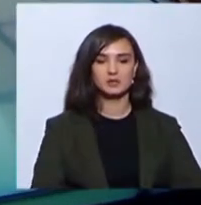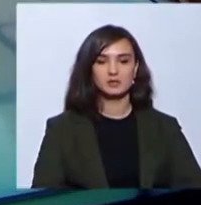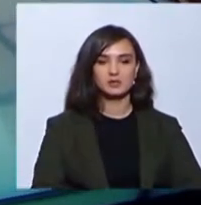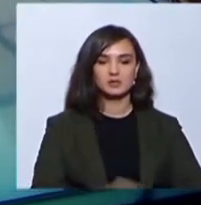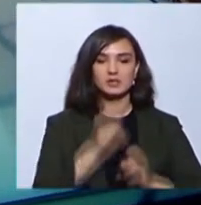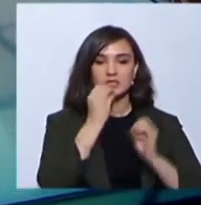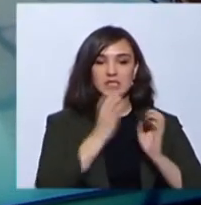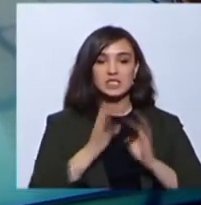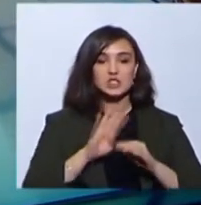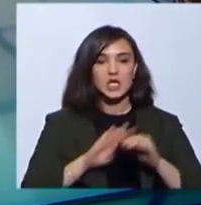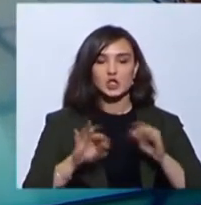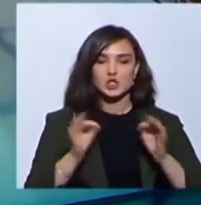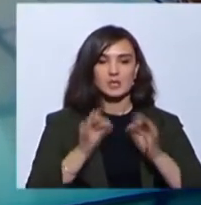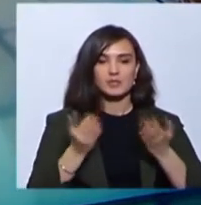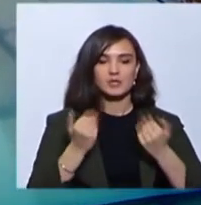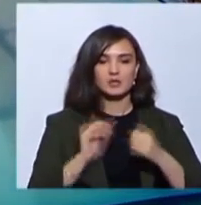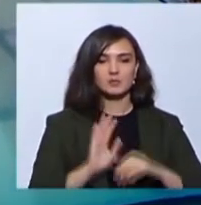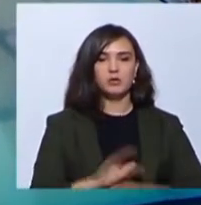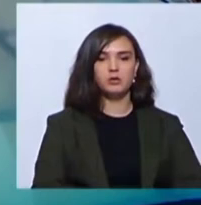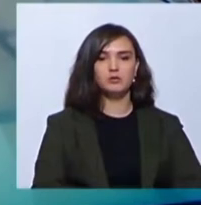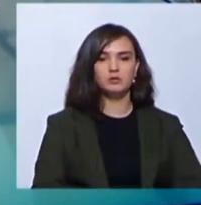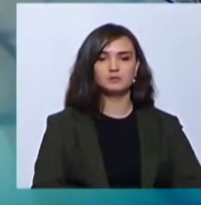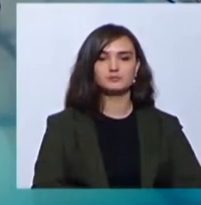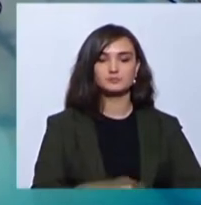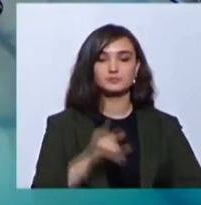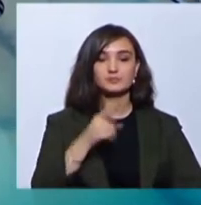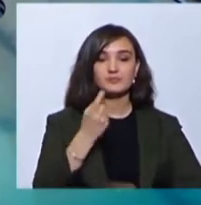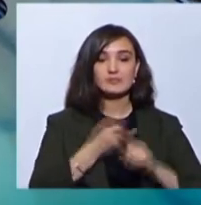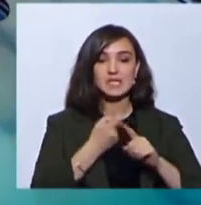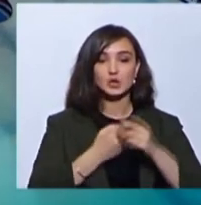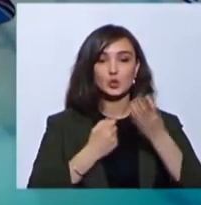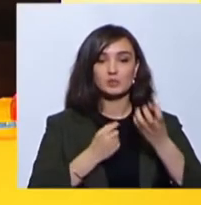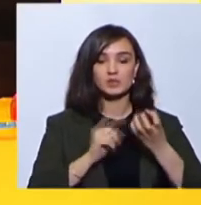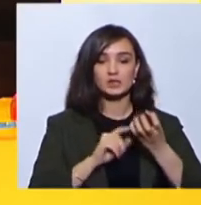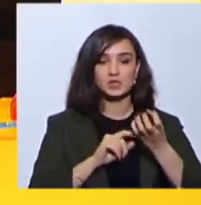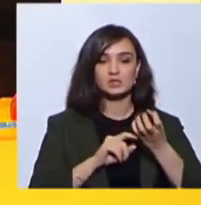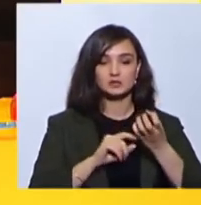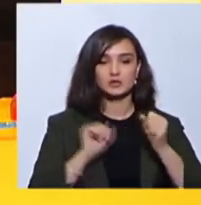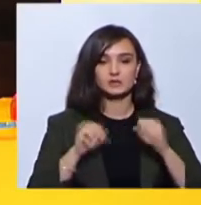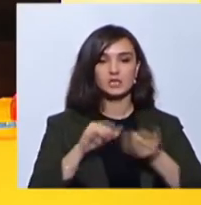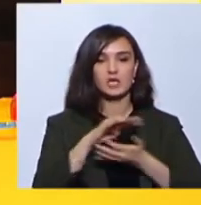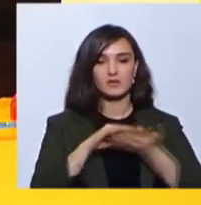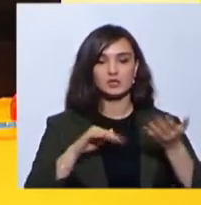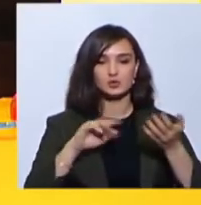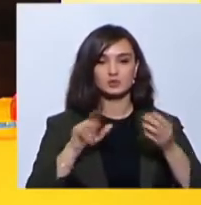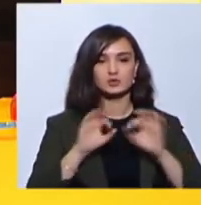გარეშე არაფერი არ გამოგვცემს. კარტოფილთან დაკავშირებით ეს კანონზომიერება სხვათაშორის შეგვიძლია გავაგრძელოთ და განვავრცოთ სხვა